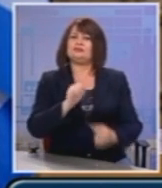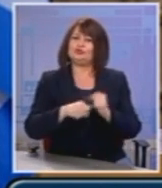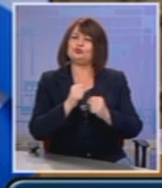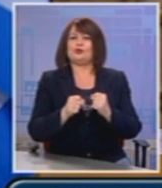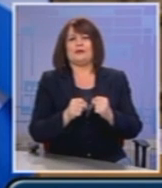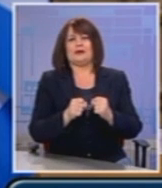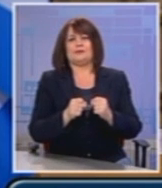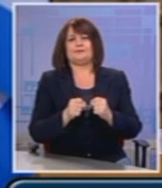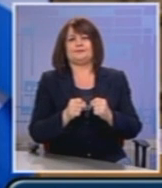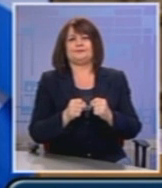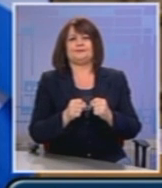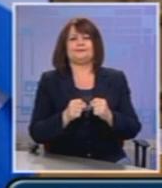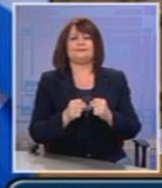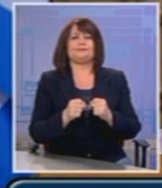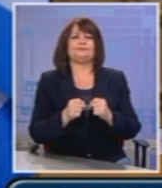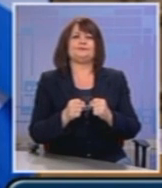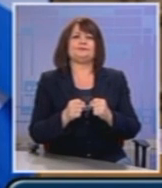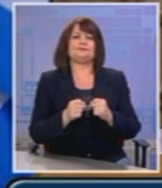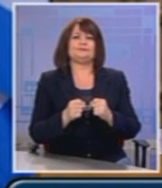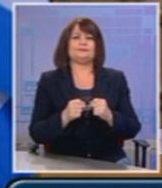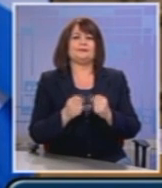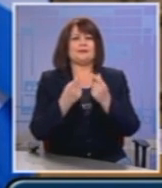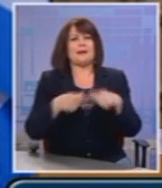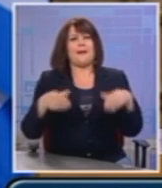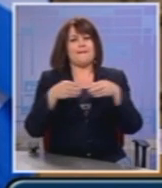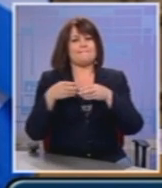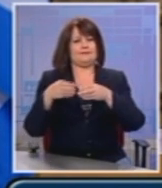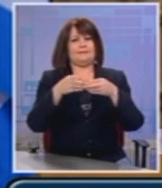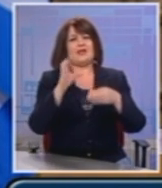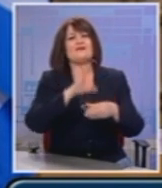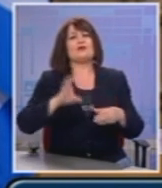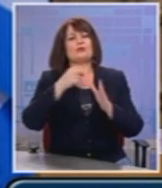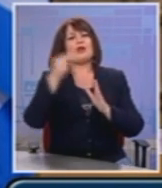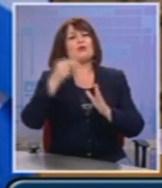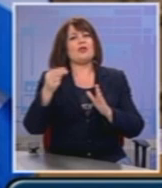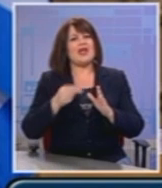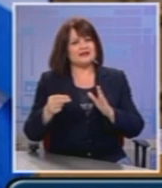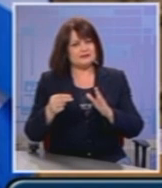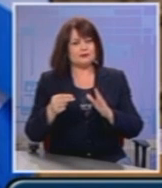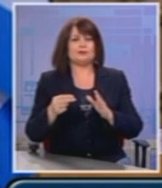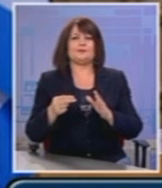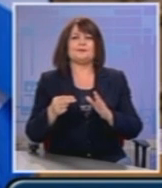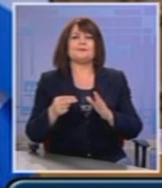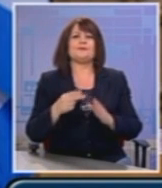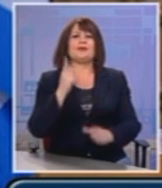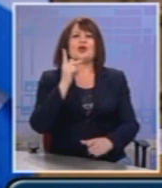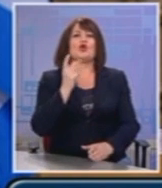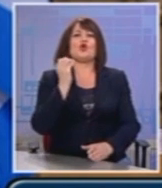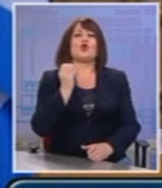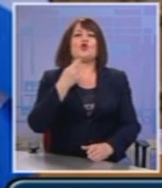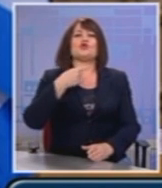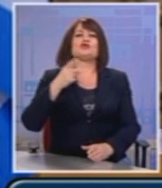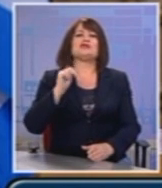από τις επιτροπές ευρωπαϊκών υποθέσεων και της κ είναι